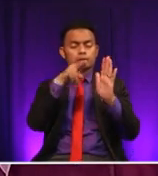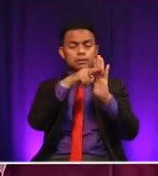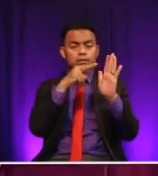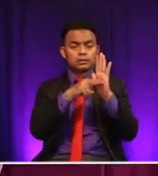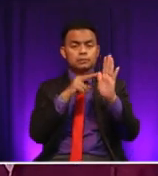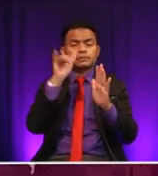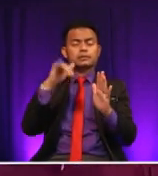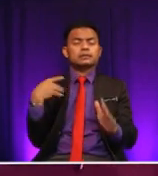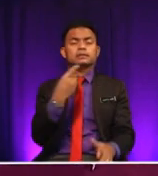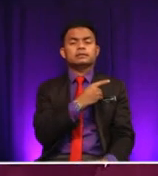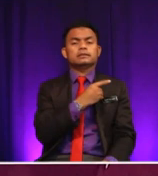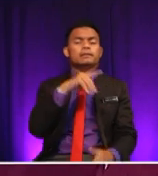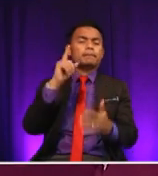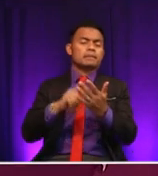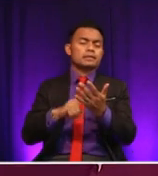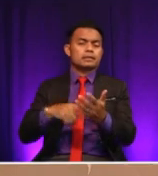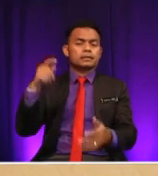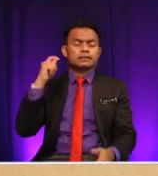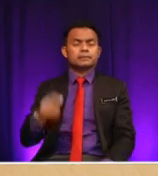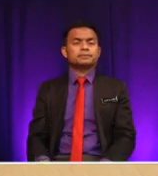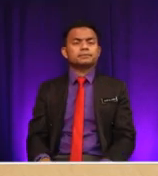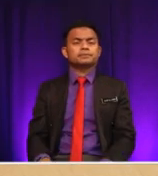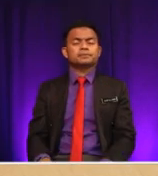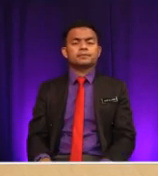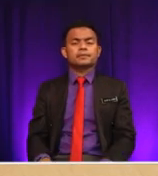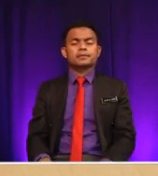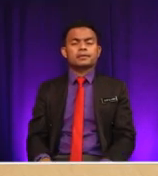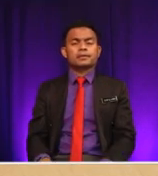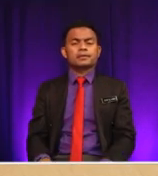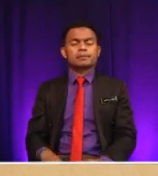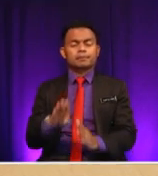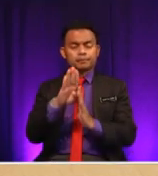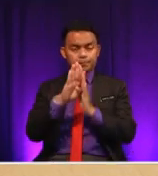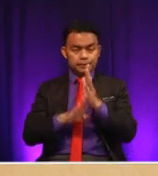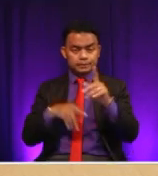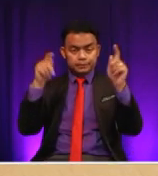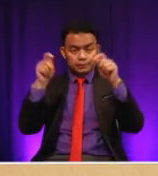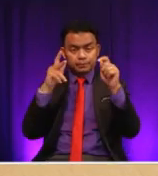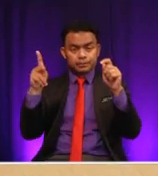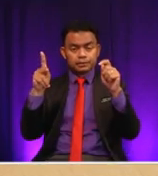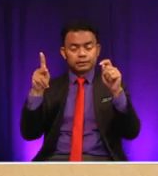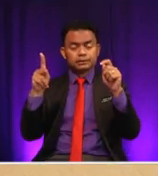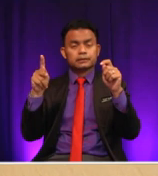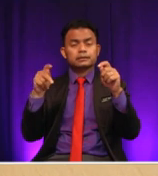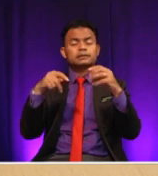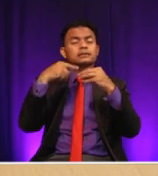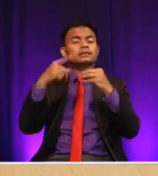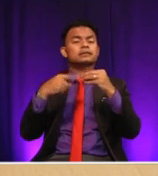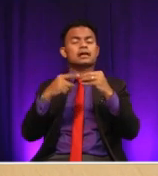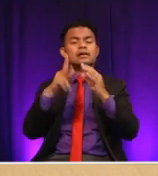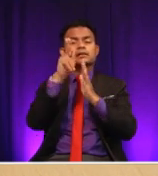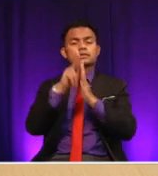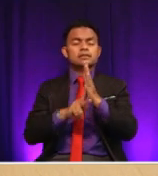jadi tema beberapa petua hidup yang dapat kita hasilkan di sini dia bertemakan tentang kesejahteraan hidup Oke